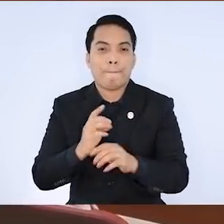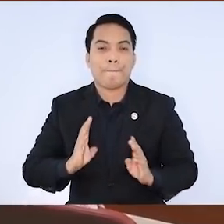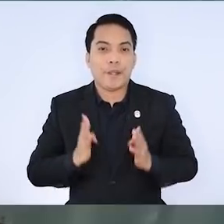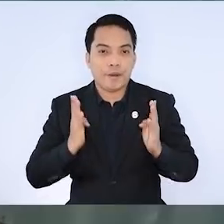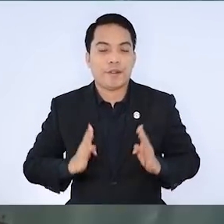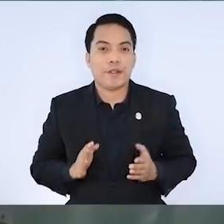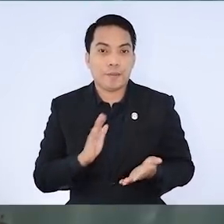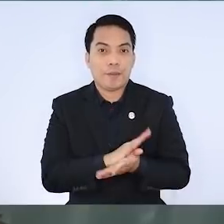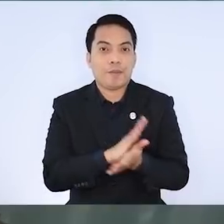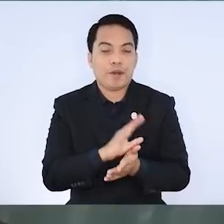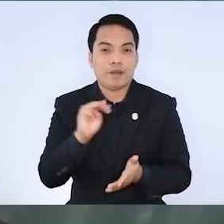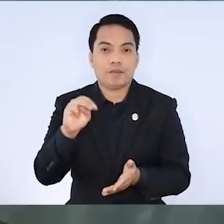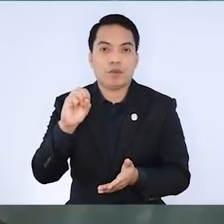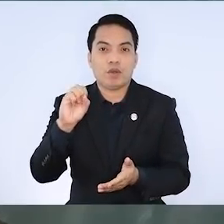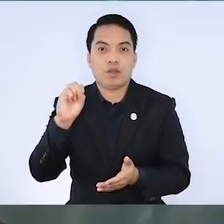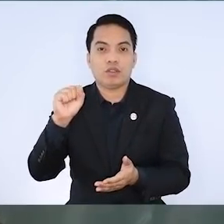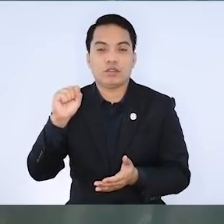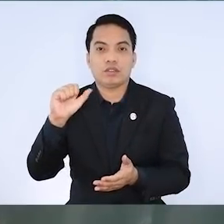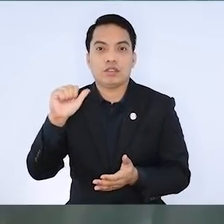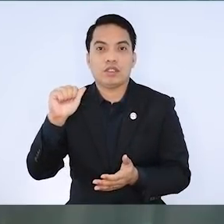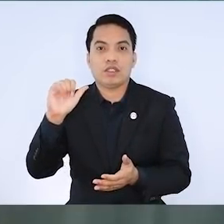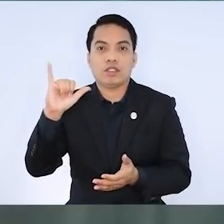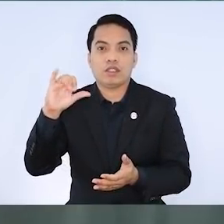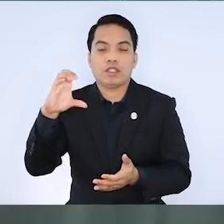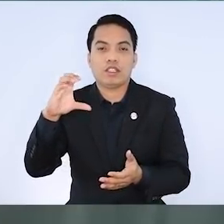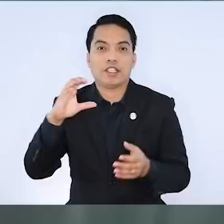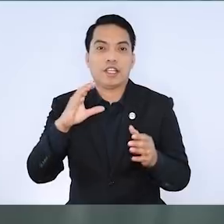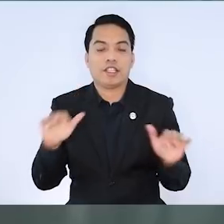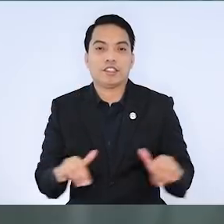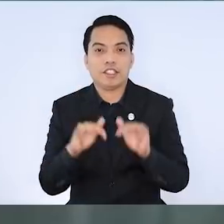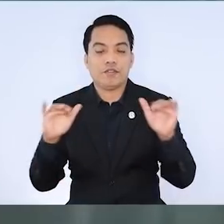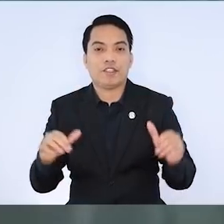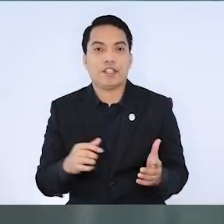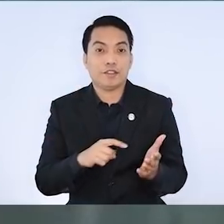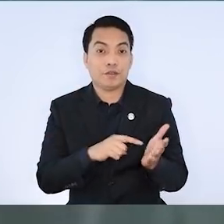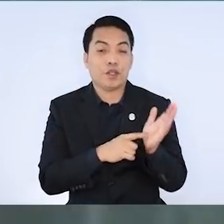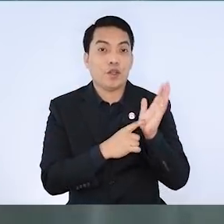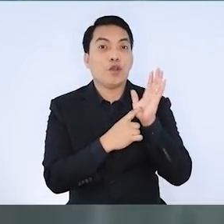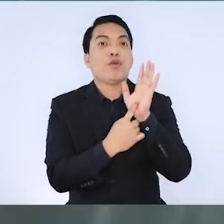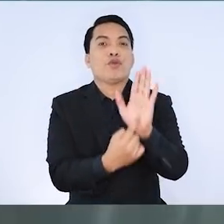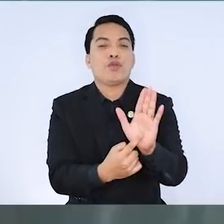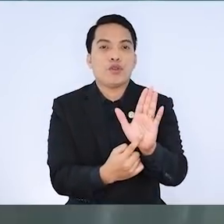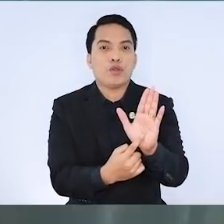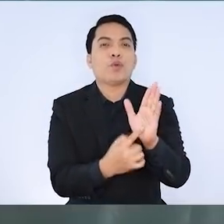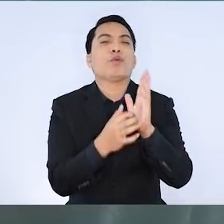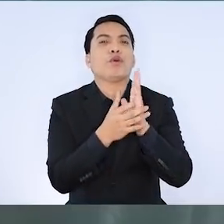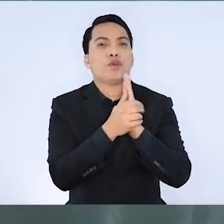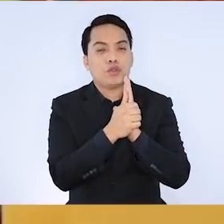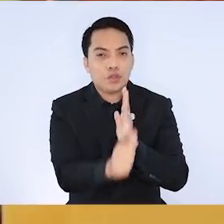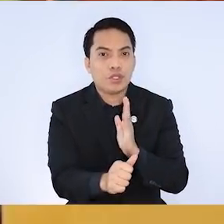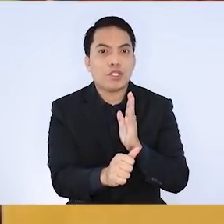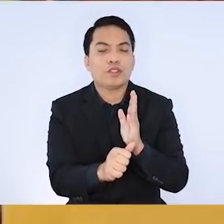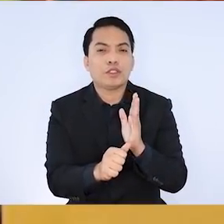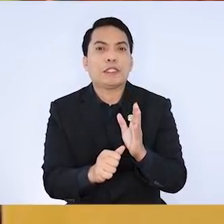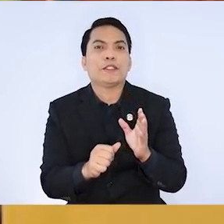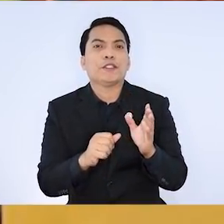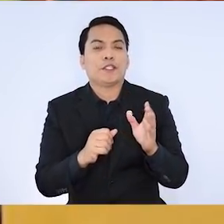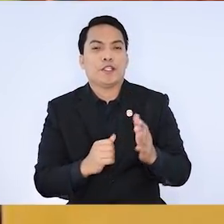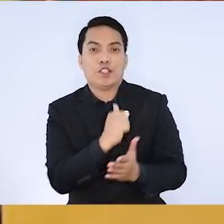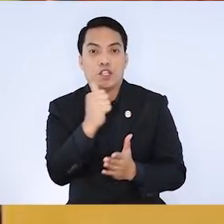paper mosaic activity. Dito ay muling naipakita ang galing at husay nila sa larangan ng sining.